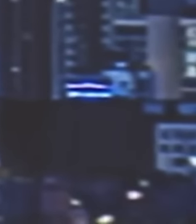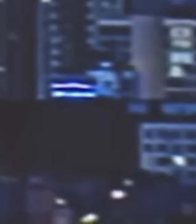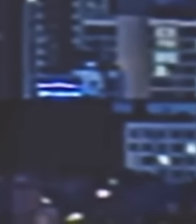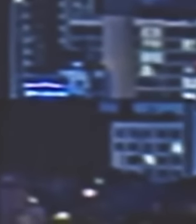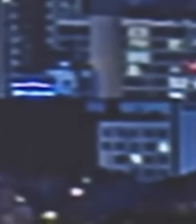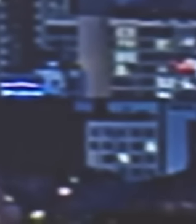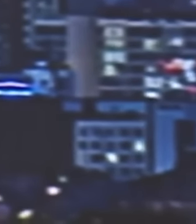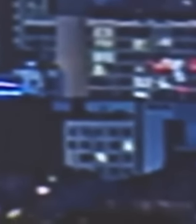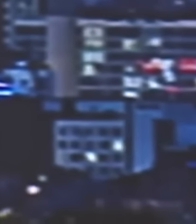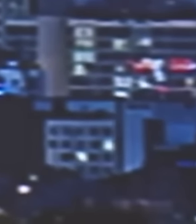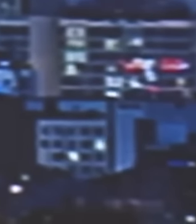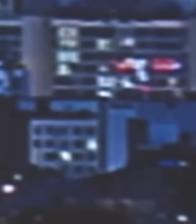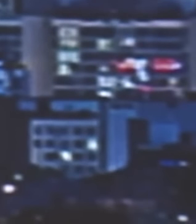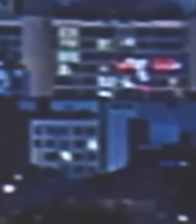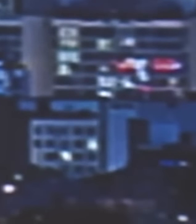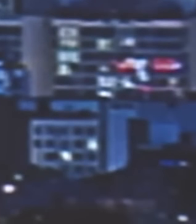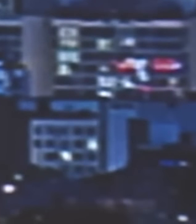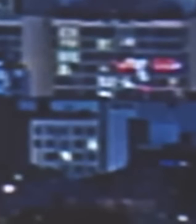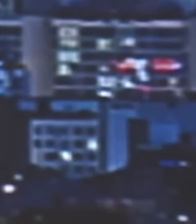뉴스룸에서 뵙겠습니다